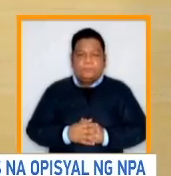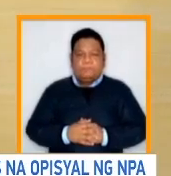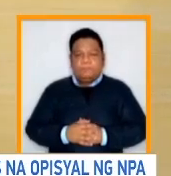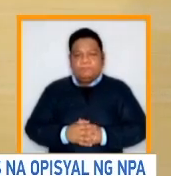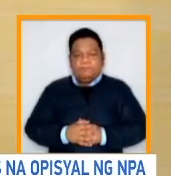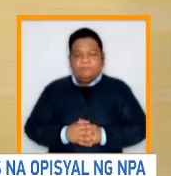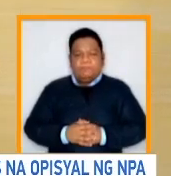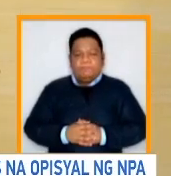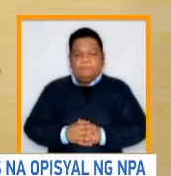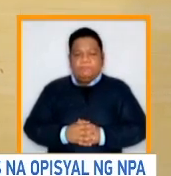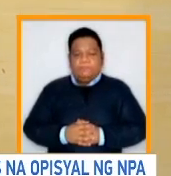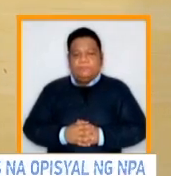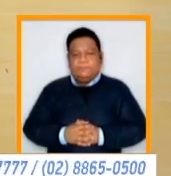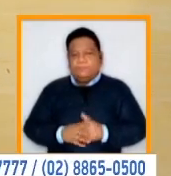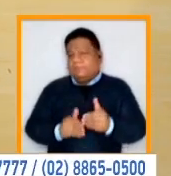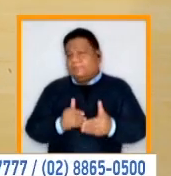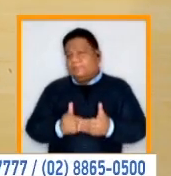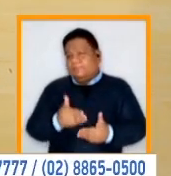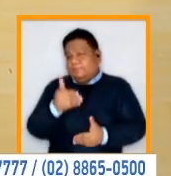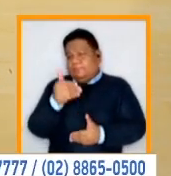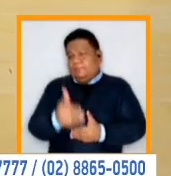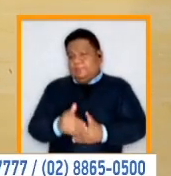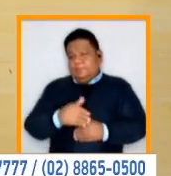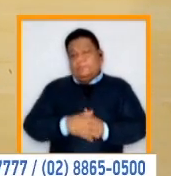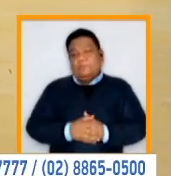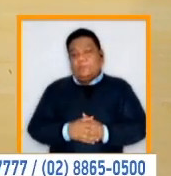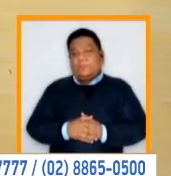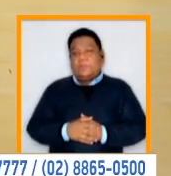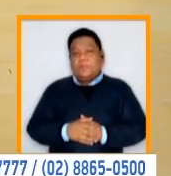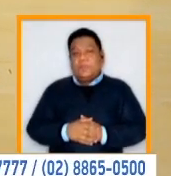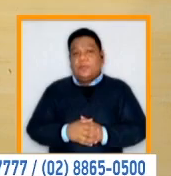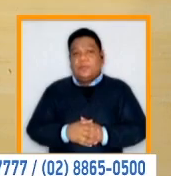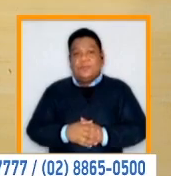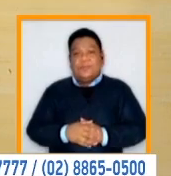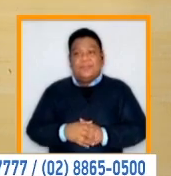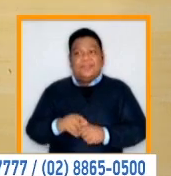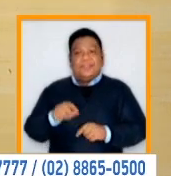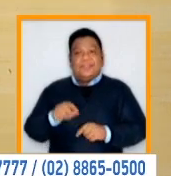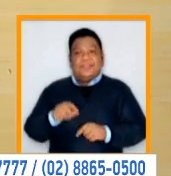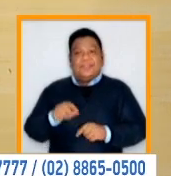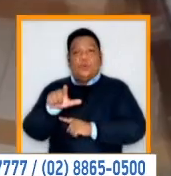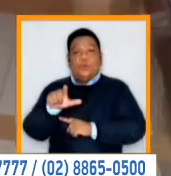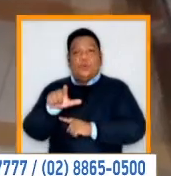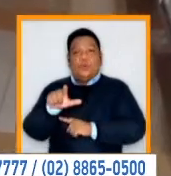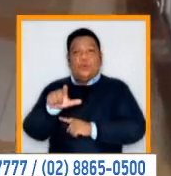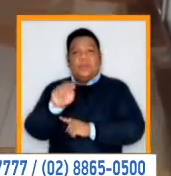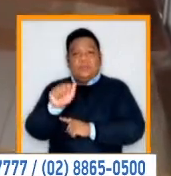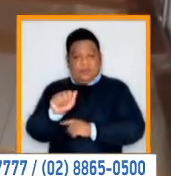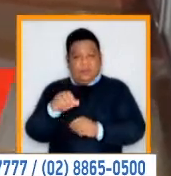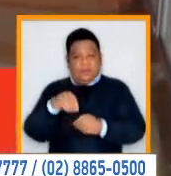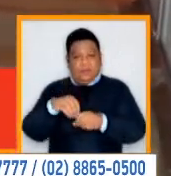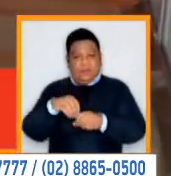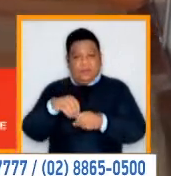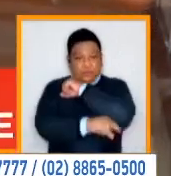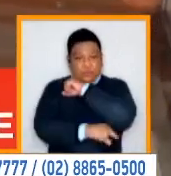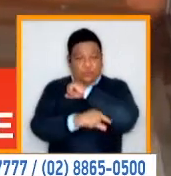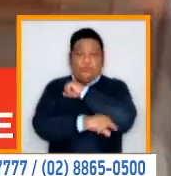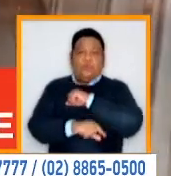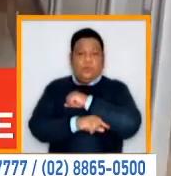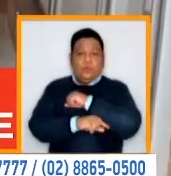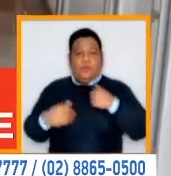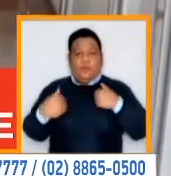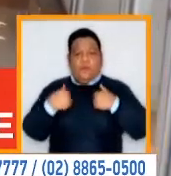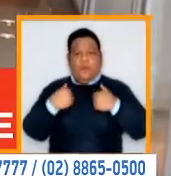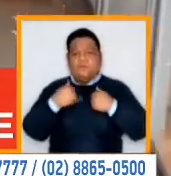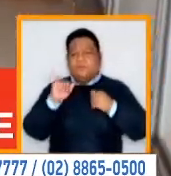Samantala, Halloween-inspired po yung mga vaccinators sa Lucena City sa Quezon Province. Bago magpabakuna, naglibot muna sa mall ang